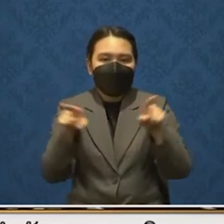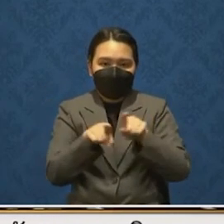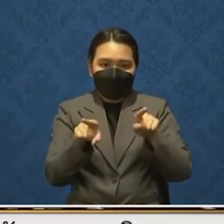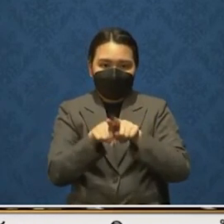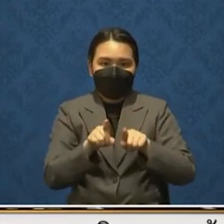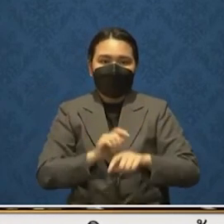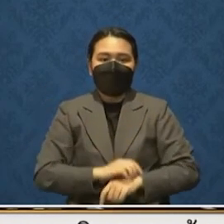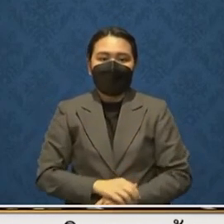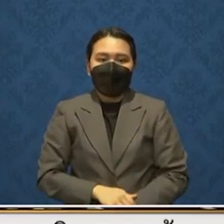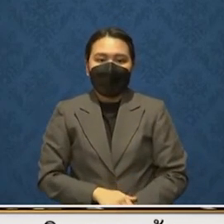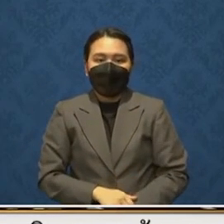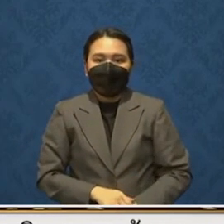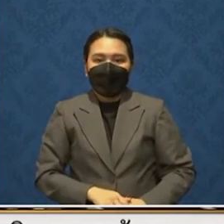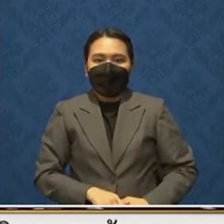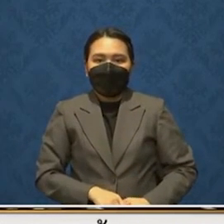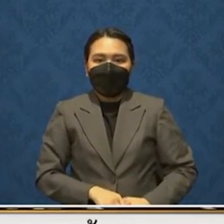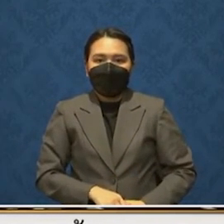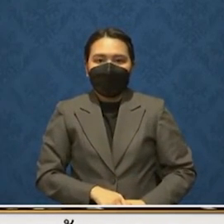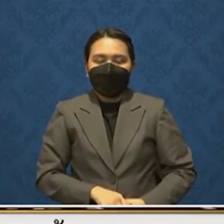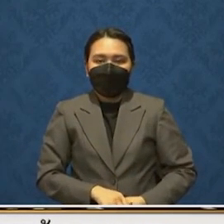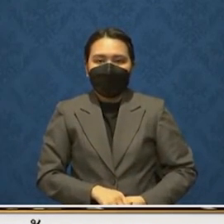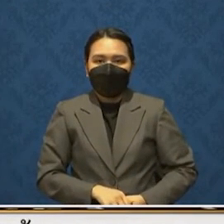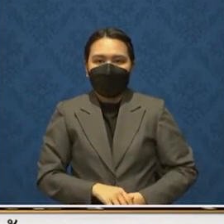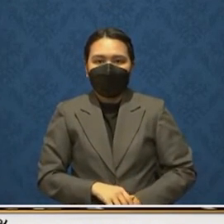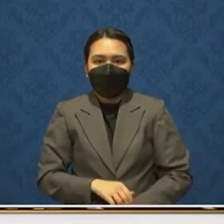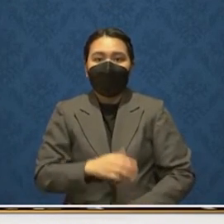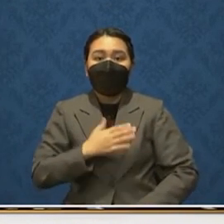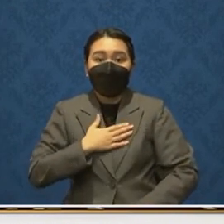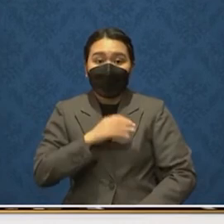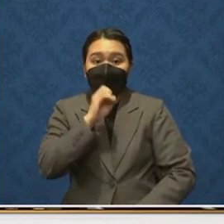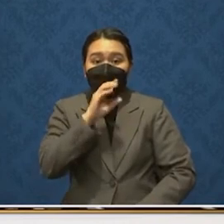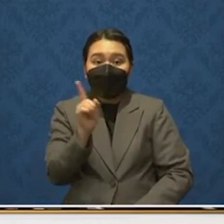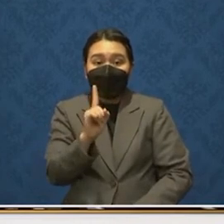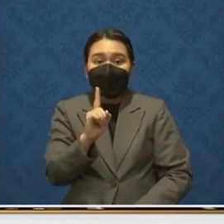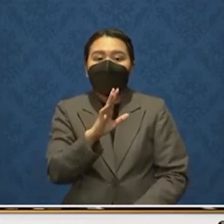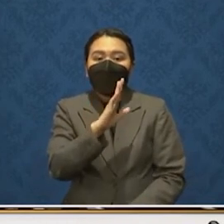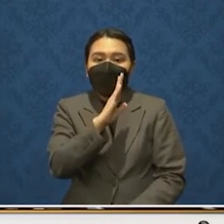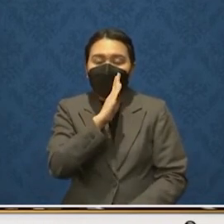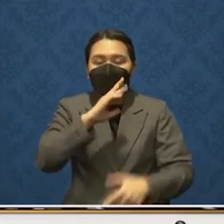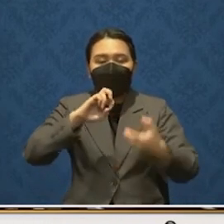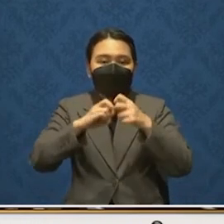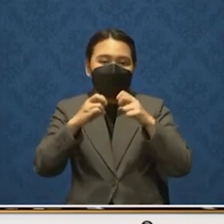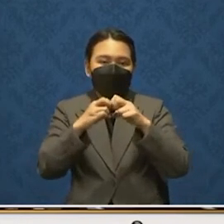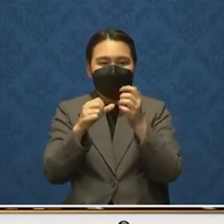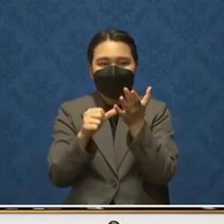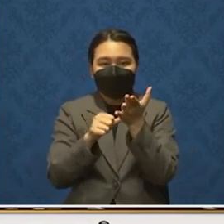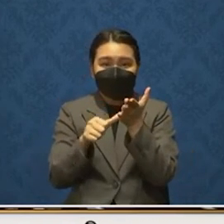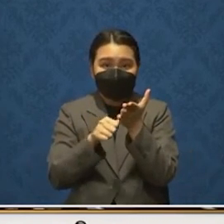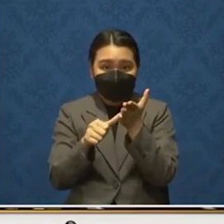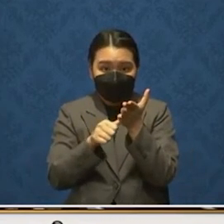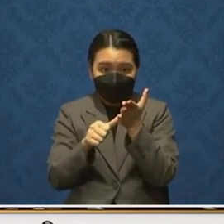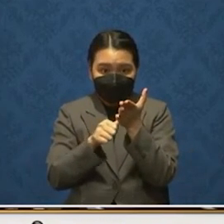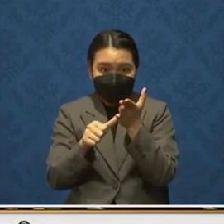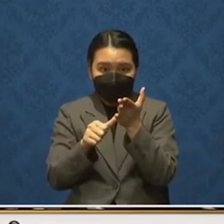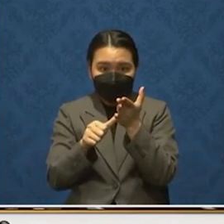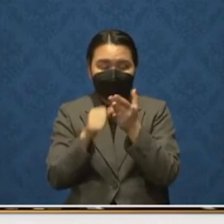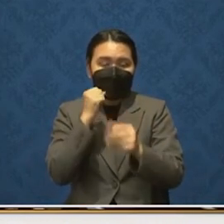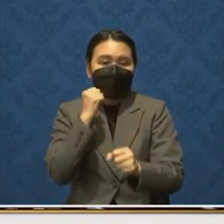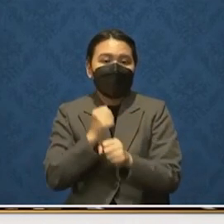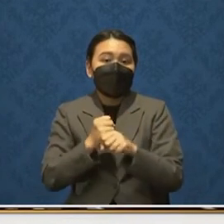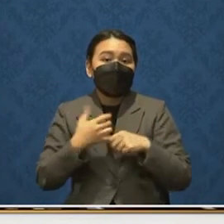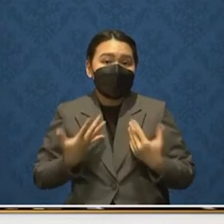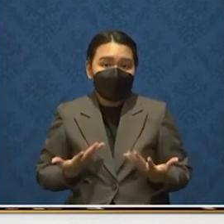็เจอเรีนวาถาจะแ้ขายปญหานี่แก้ขายปัญหานี่ให้ได้